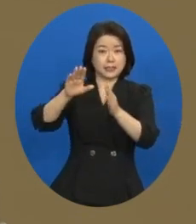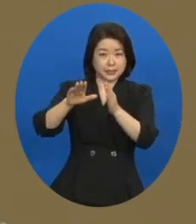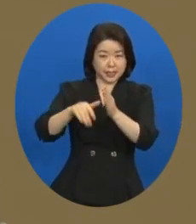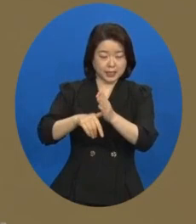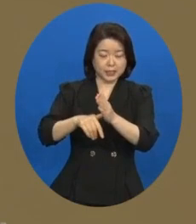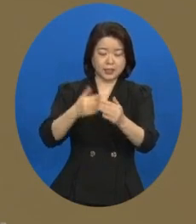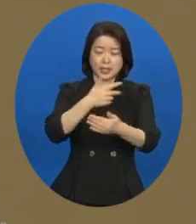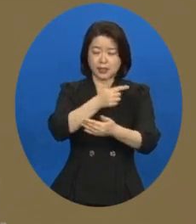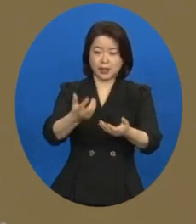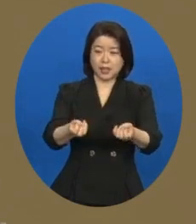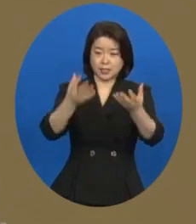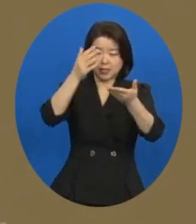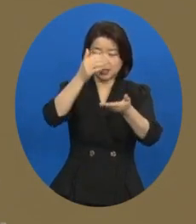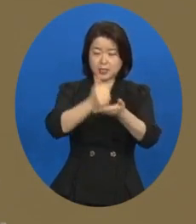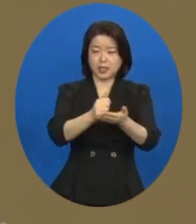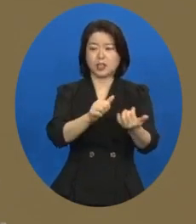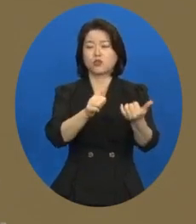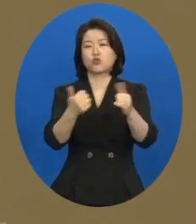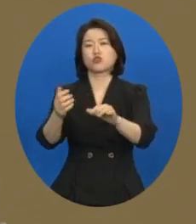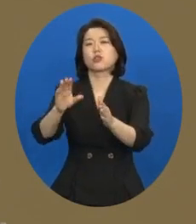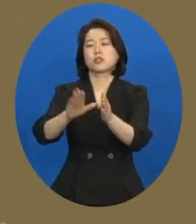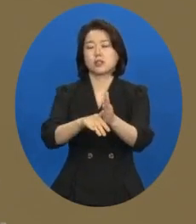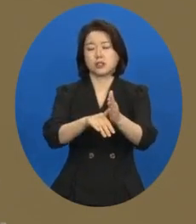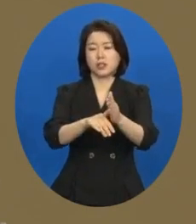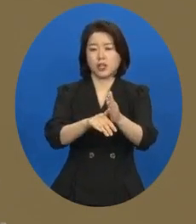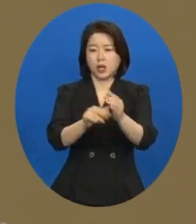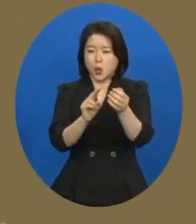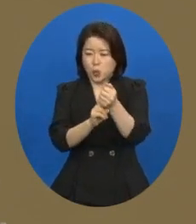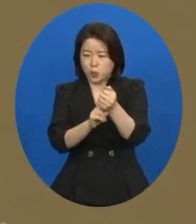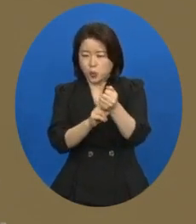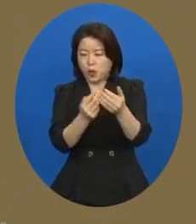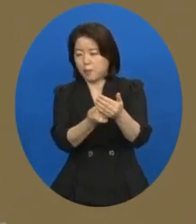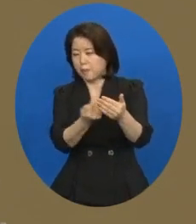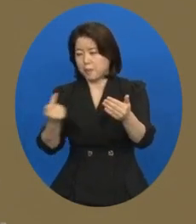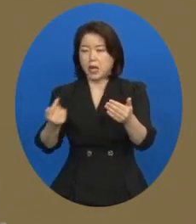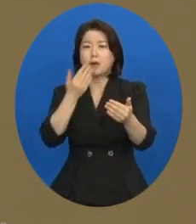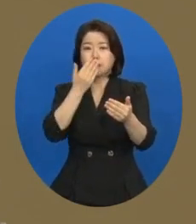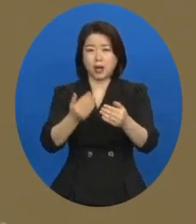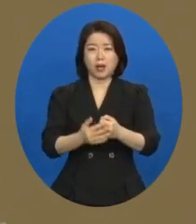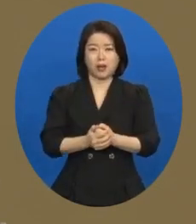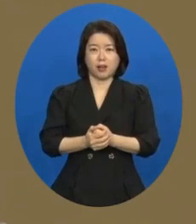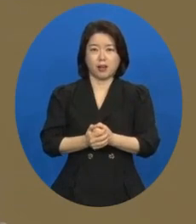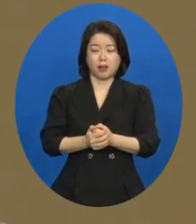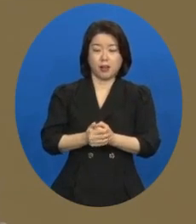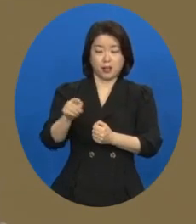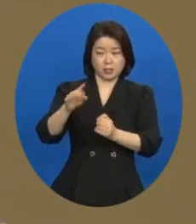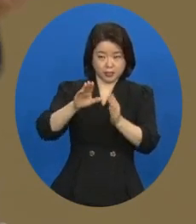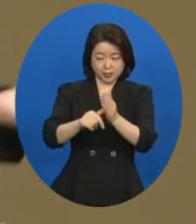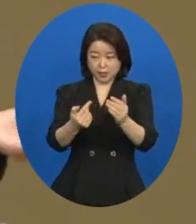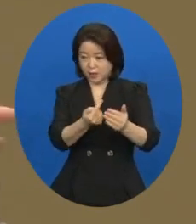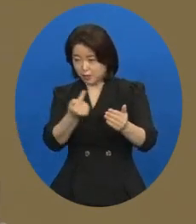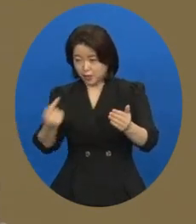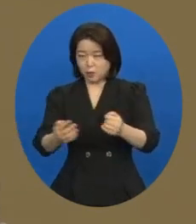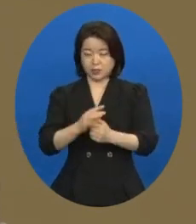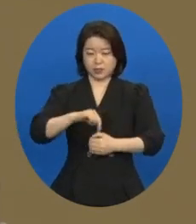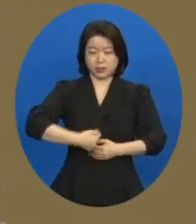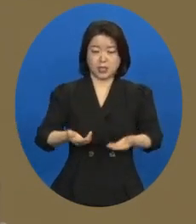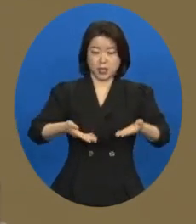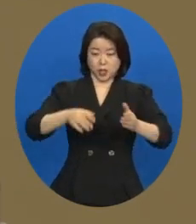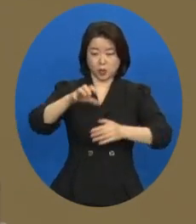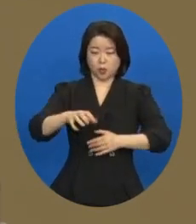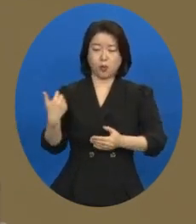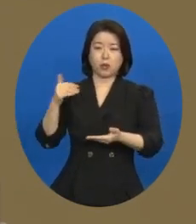대제사장이 죽었을 때입니다. 그러면 그 사람은 그 도피성에서 나와서 자기 고향으로 돌아갈